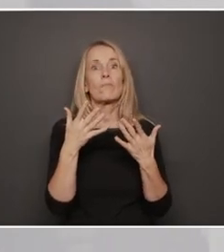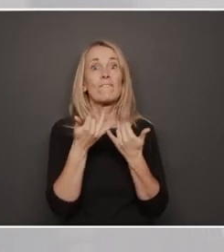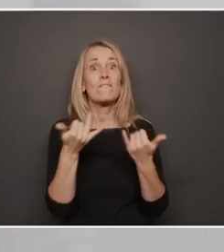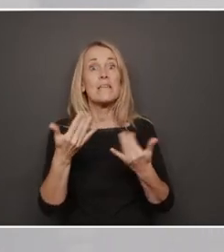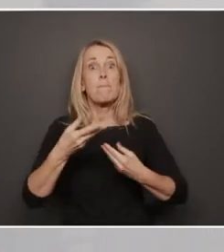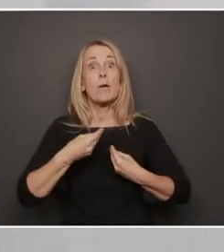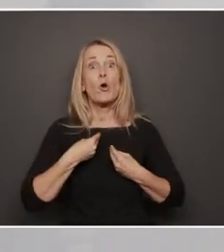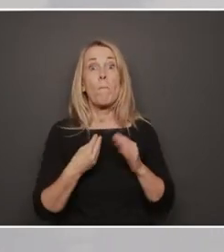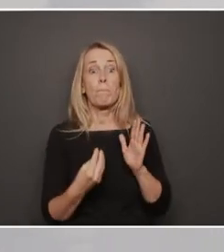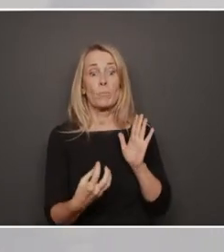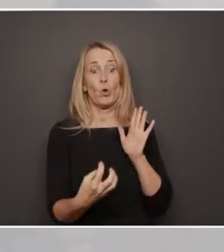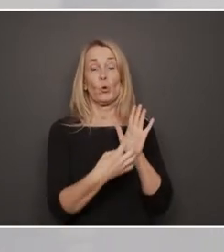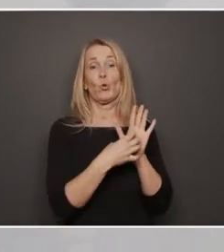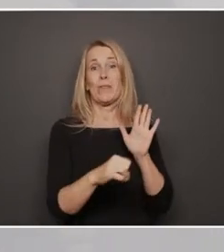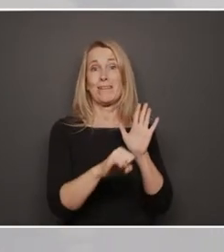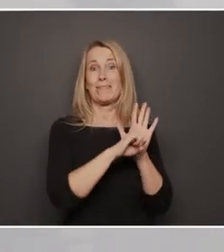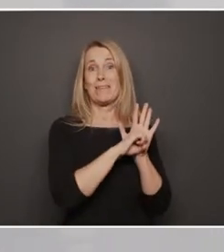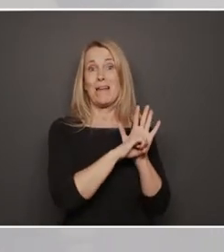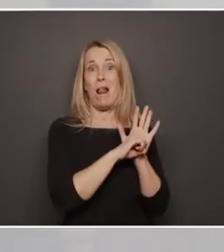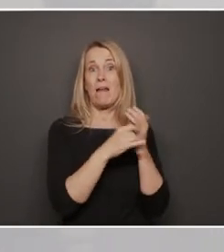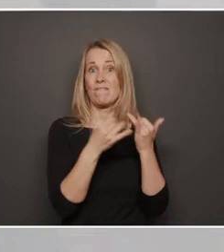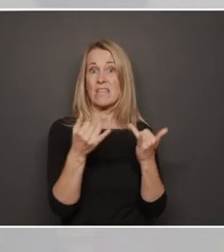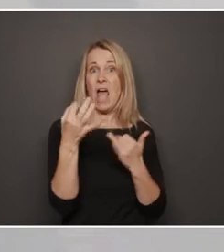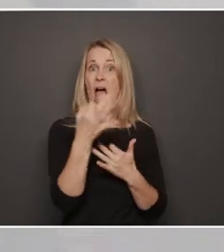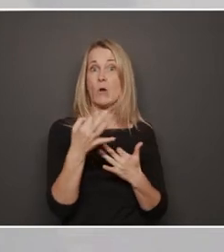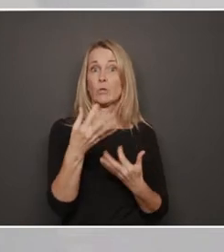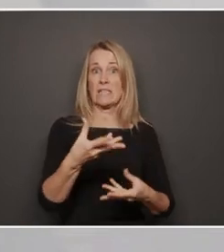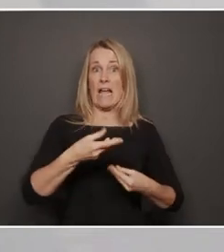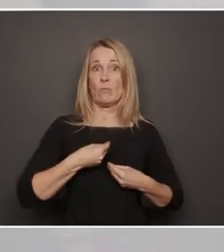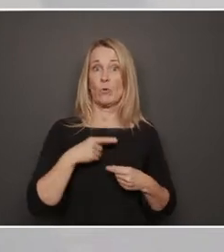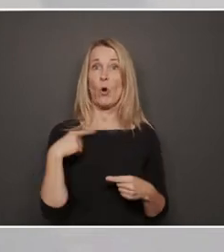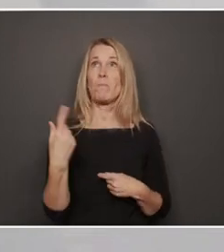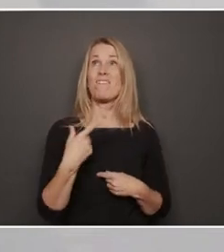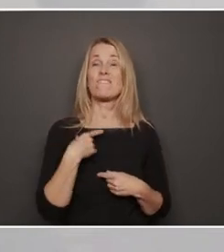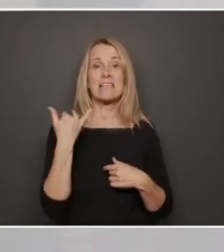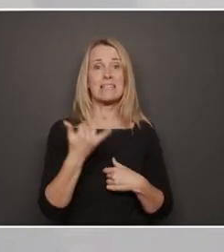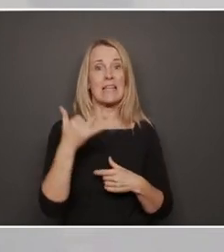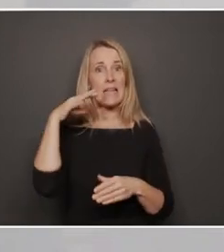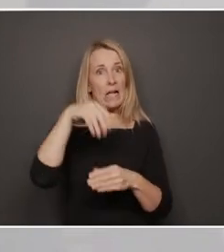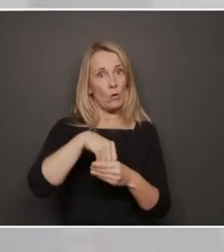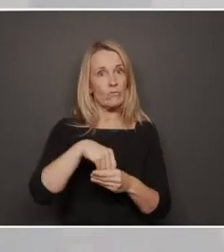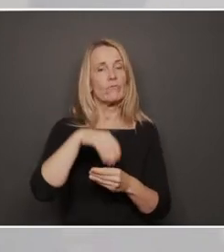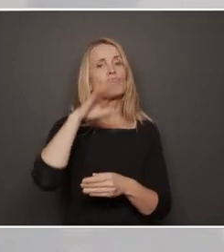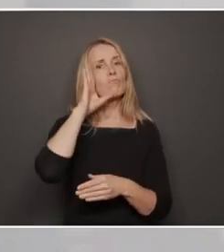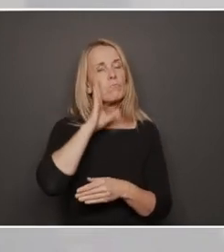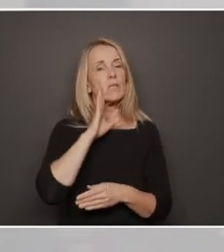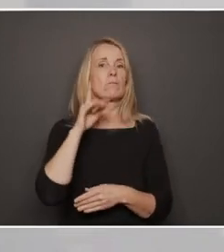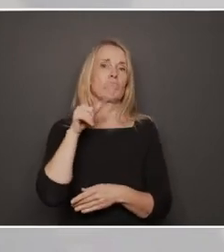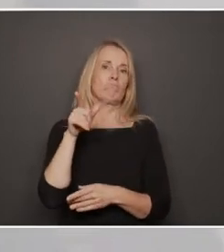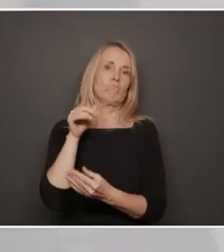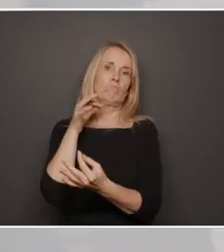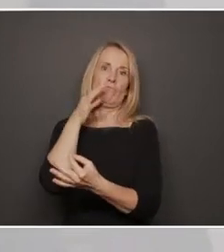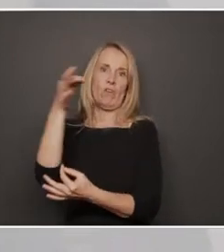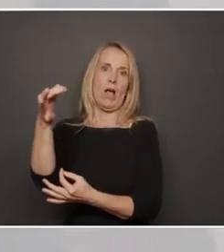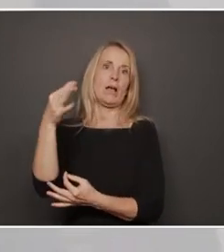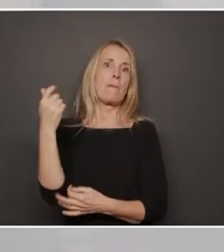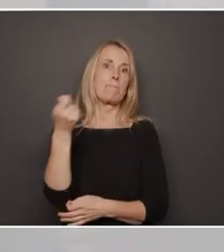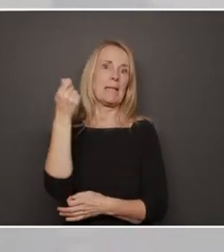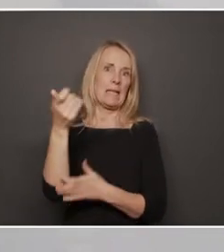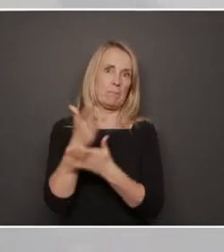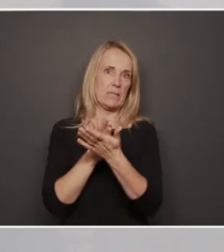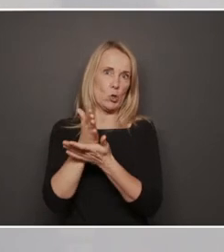zum Gütesiegel und letztlich zur Auszeichnung, wenden Sie sich bitte an das Betriebsservice als Ihre